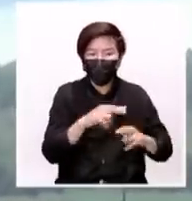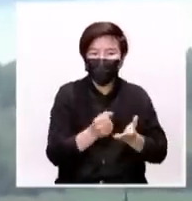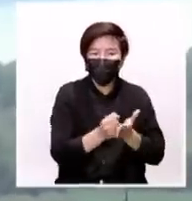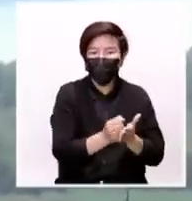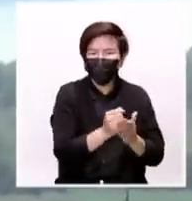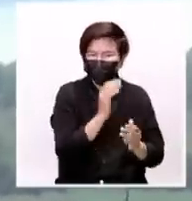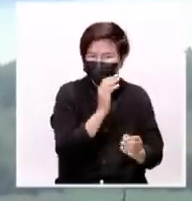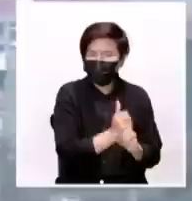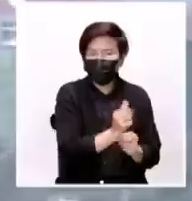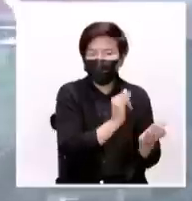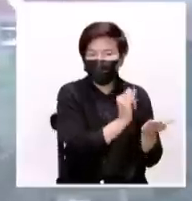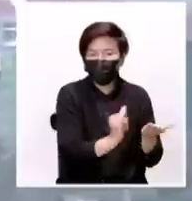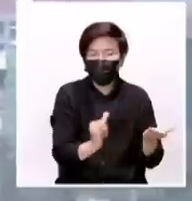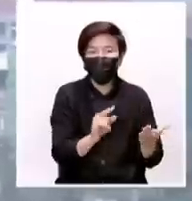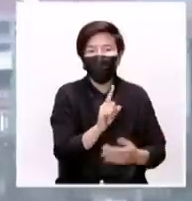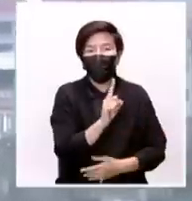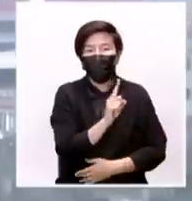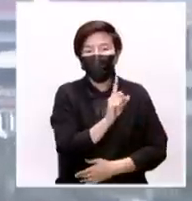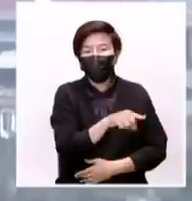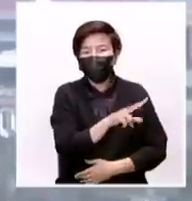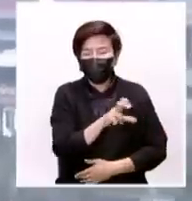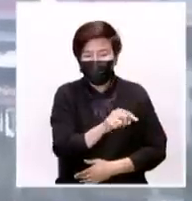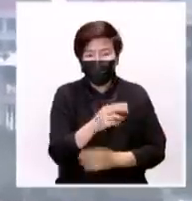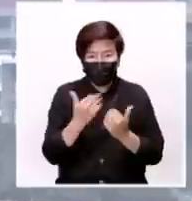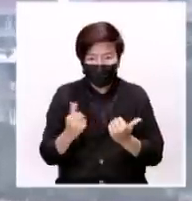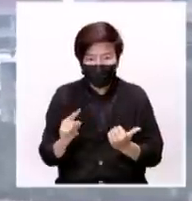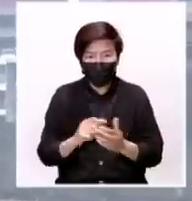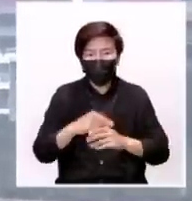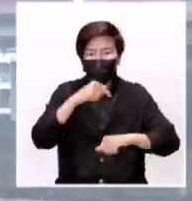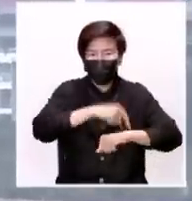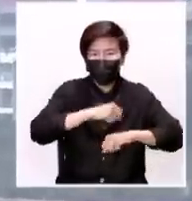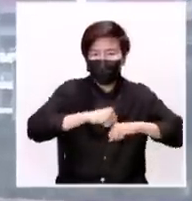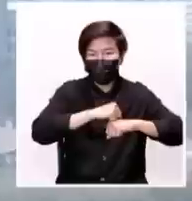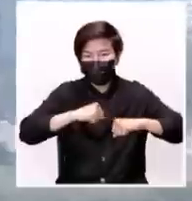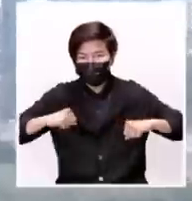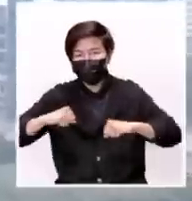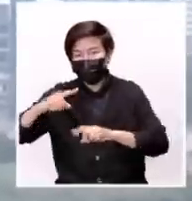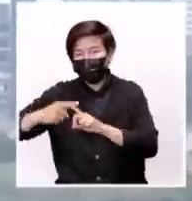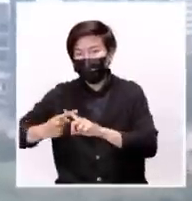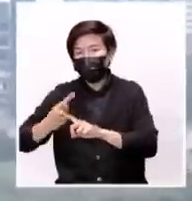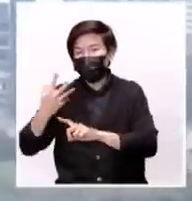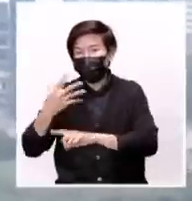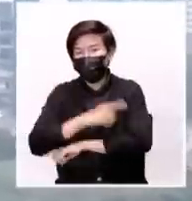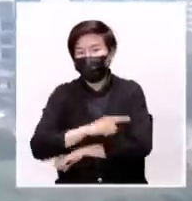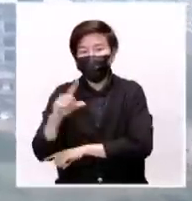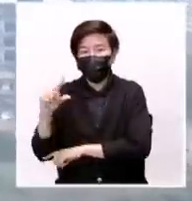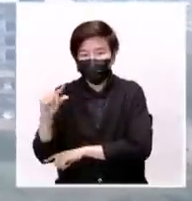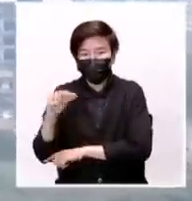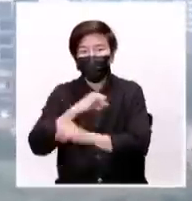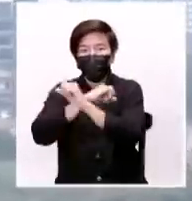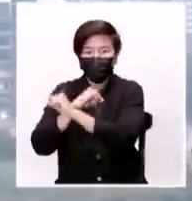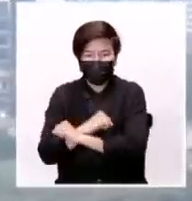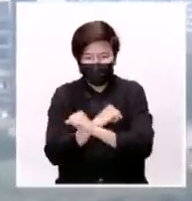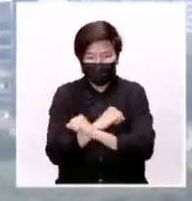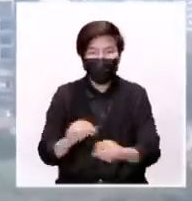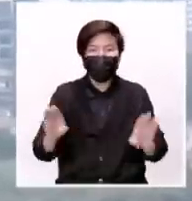ล่าสุดเลยก็คือนายกรัฐมนตรีของสปป.ลาวได้สั่งขยายการล็อกดาวน์เพิ่มออกไปจนถึง20พฤษภาคมค่ะผู้นำลาวบอกนะคะว่ารัฐ